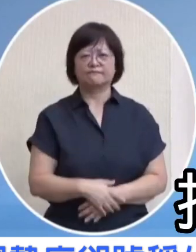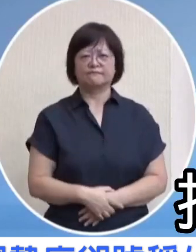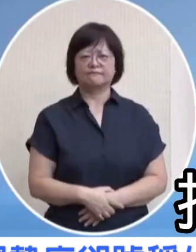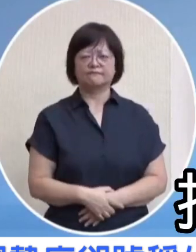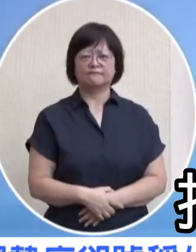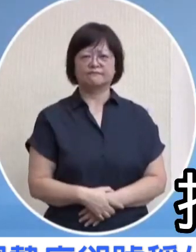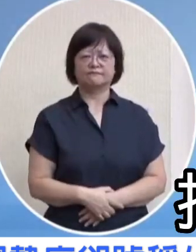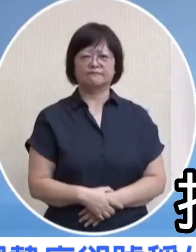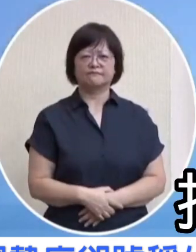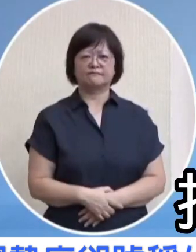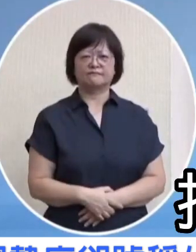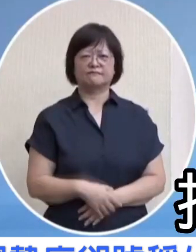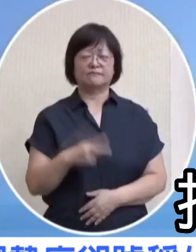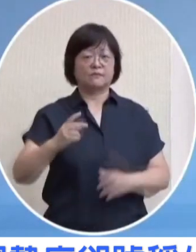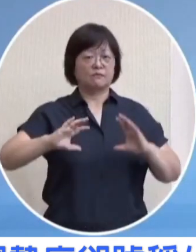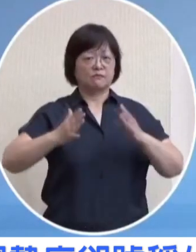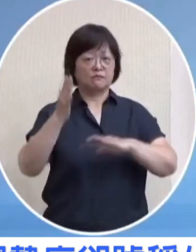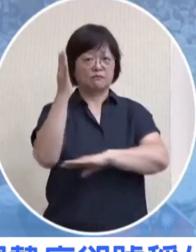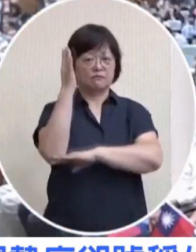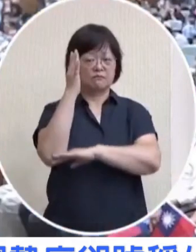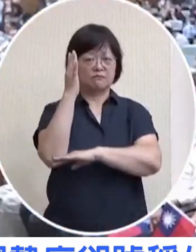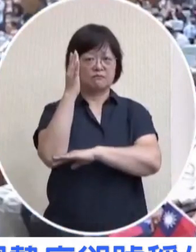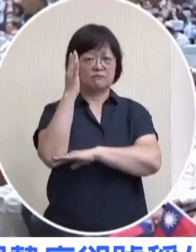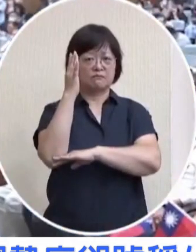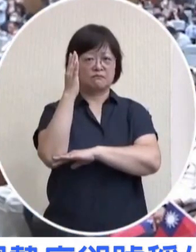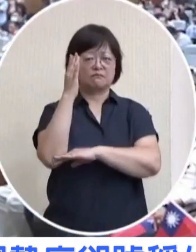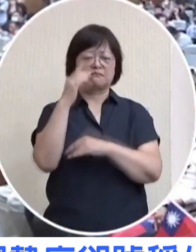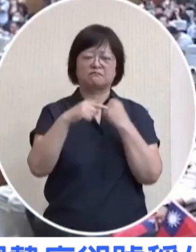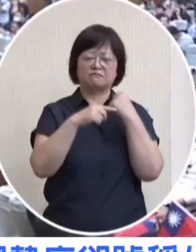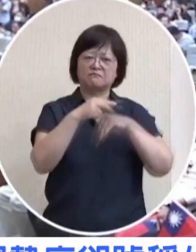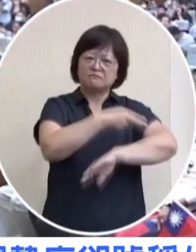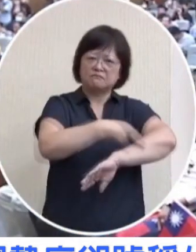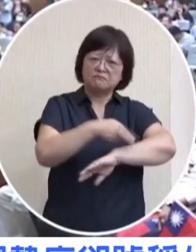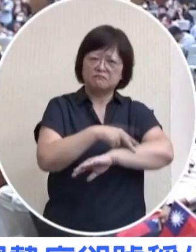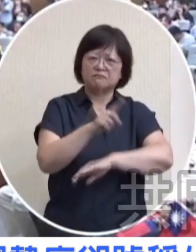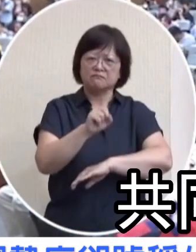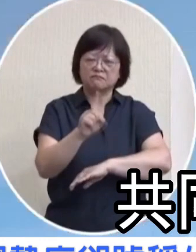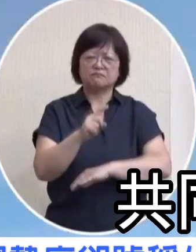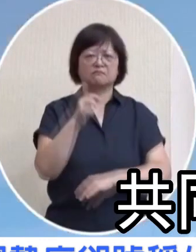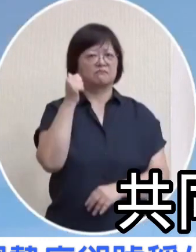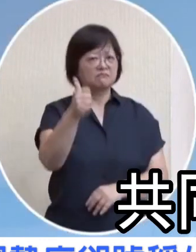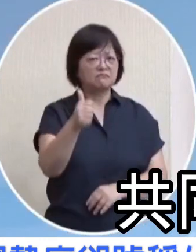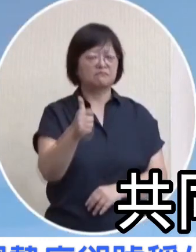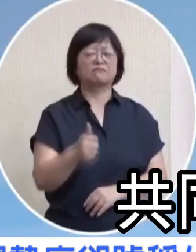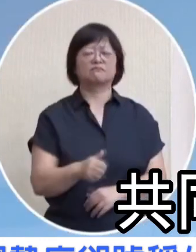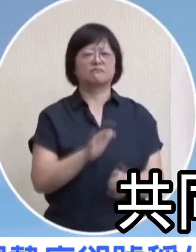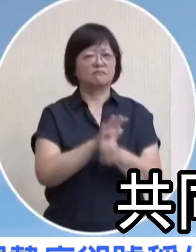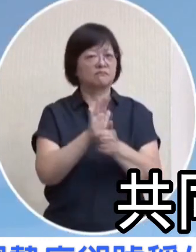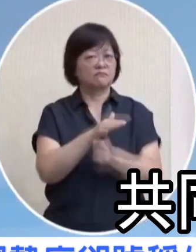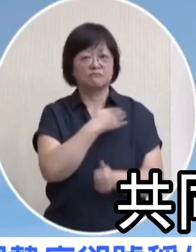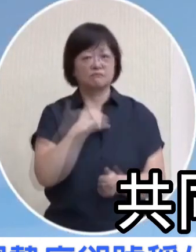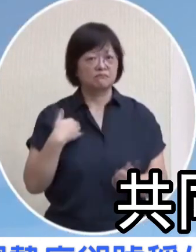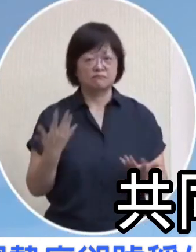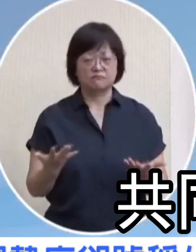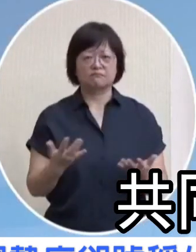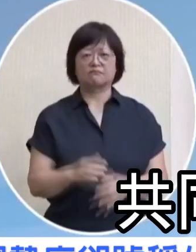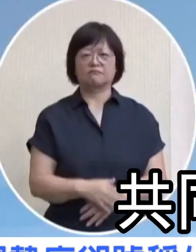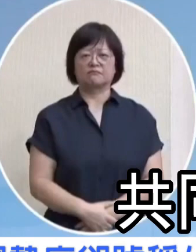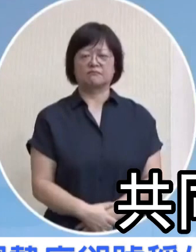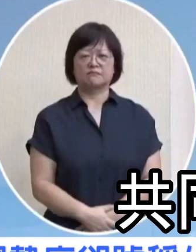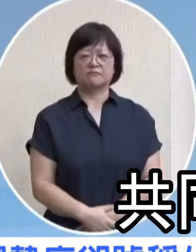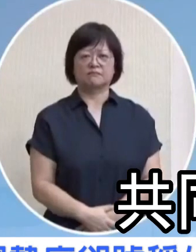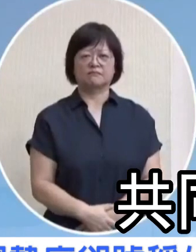的国家政策，一起面对，共同回应主流民意